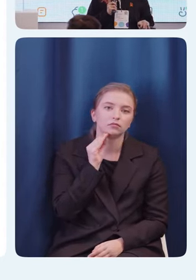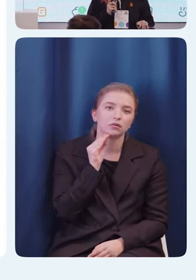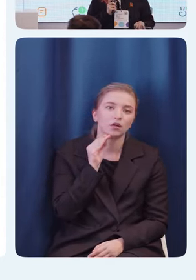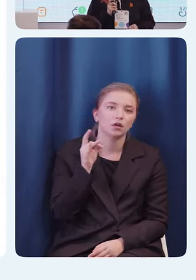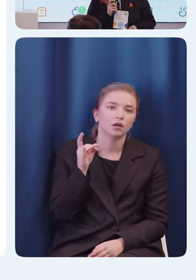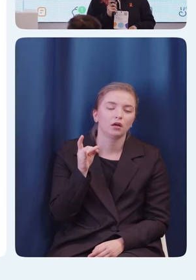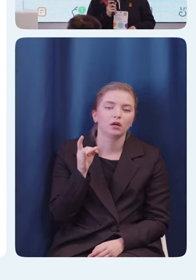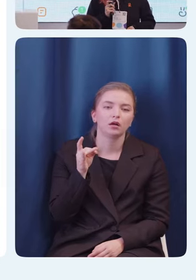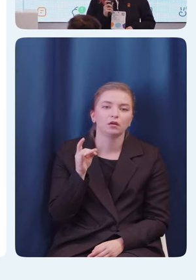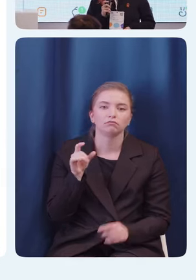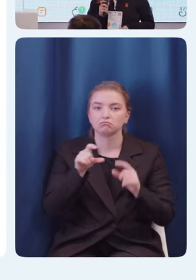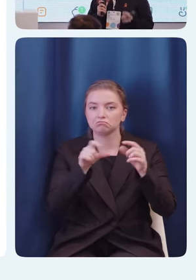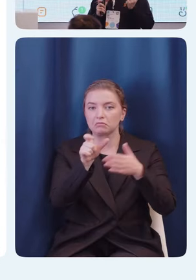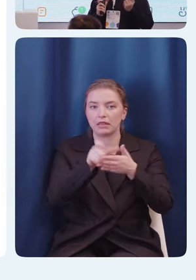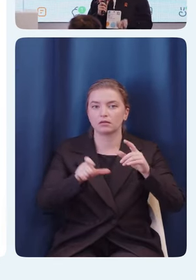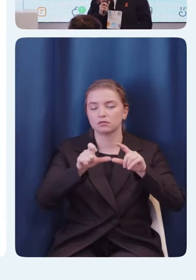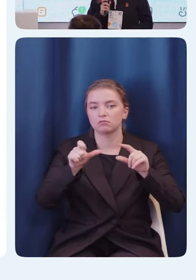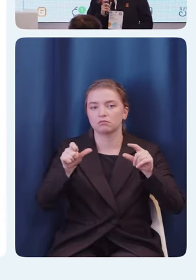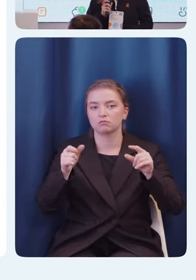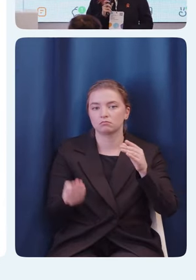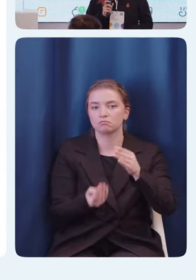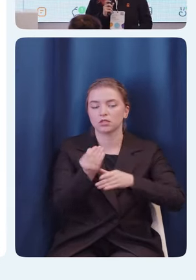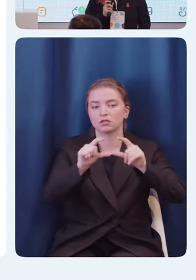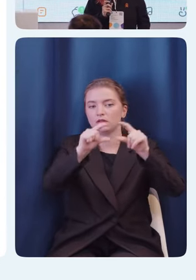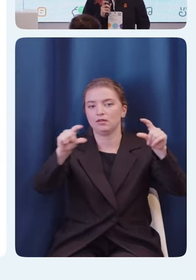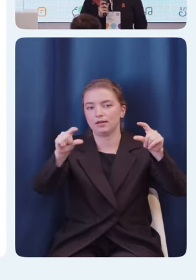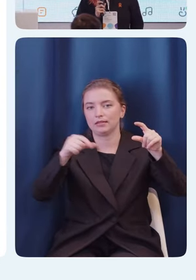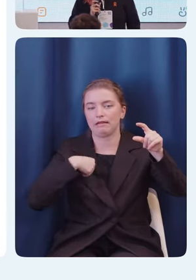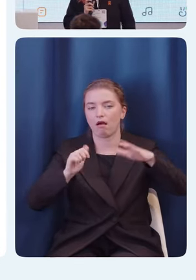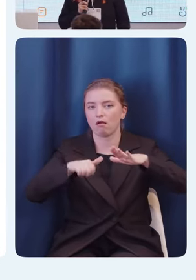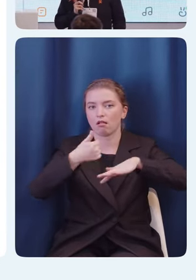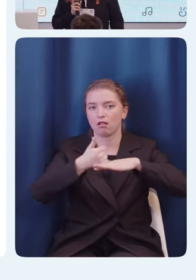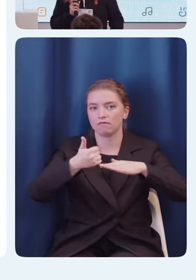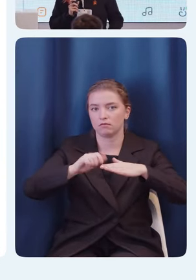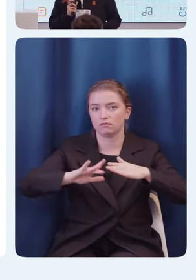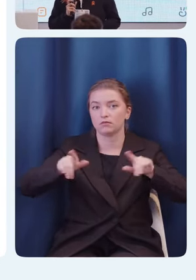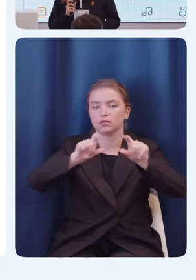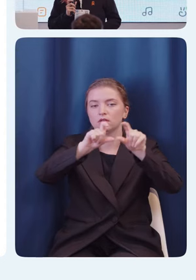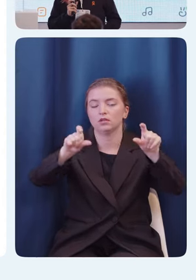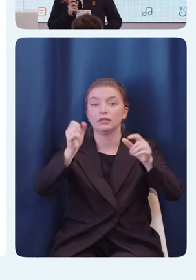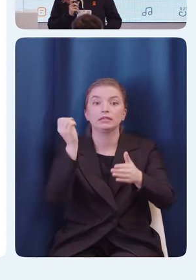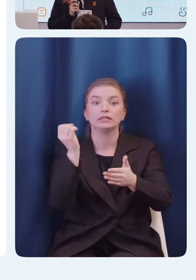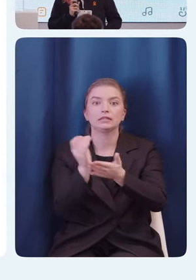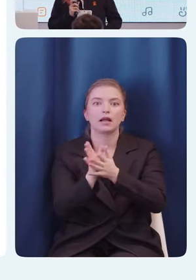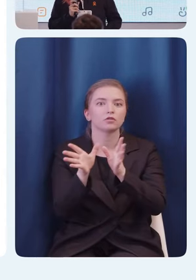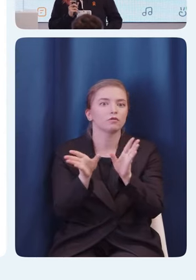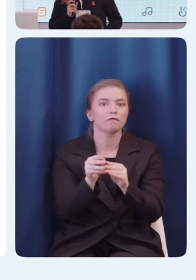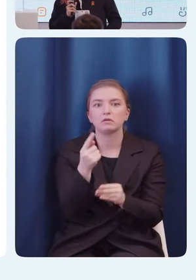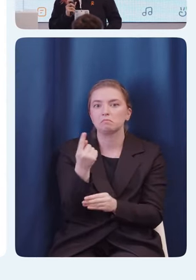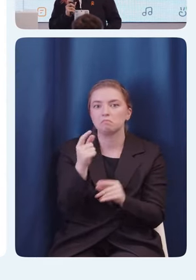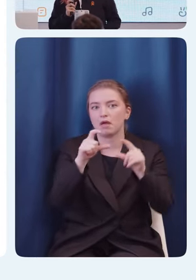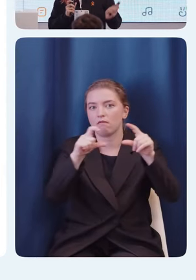первого текстового блока на главном экране в ленте озвучивается сразу весь первый текстовый